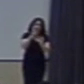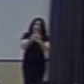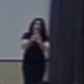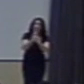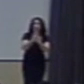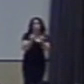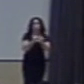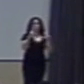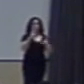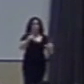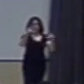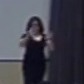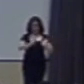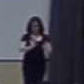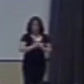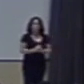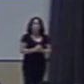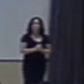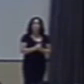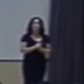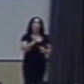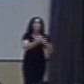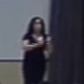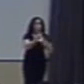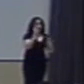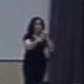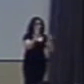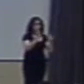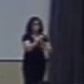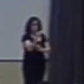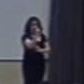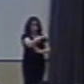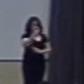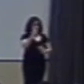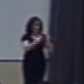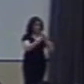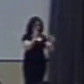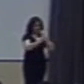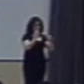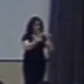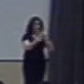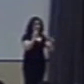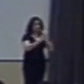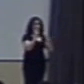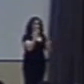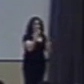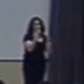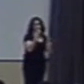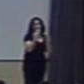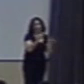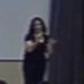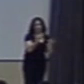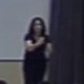d'una banda està la fragmentació de les audiències que s'han produït per la implantació de la TDT, és a